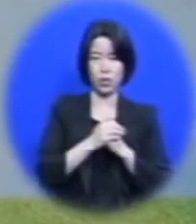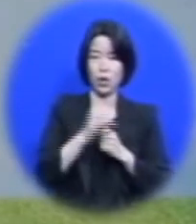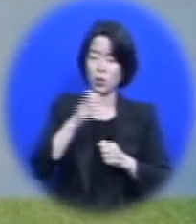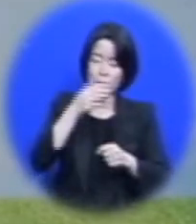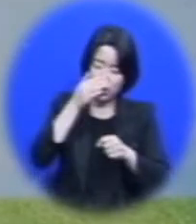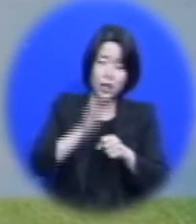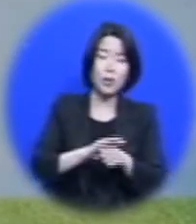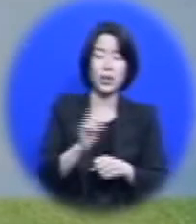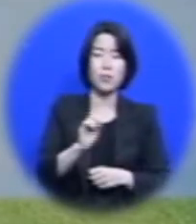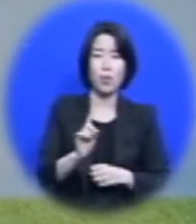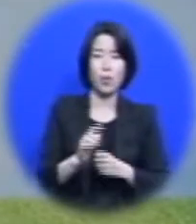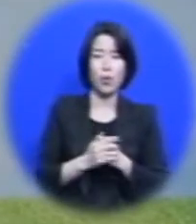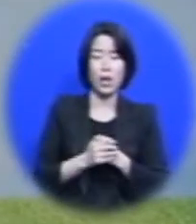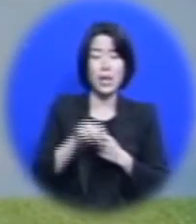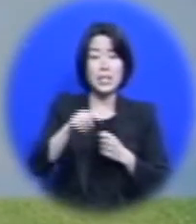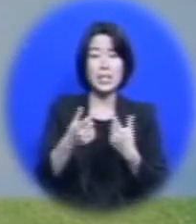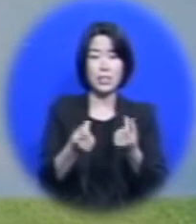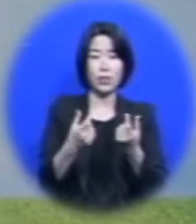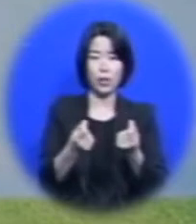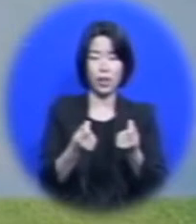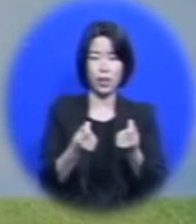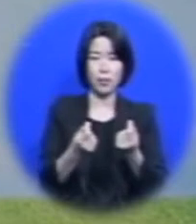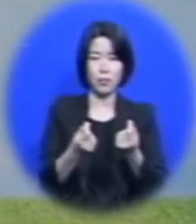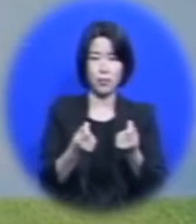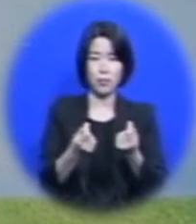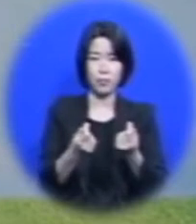것은 그렇게